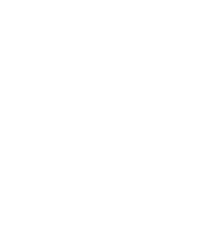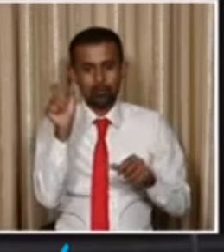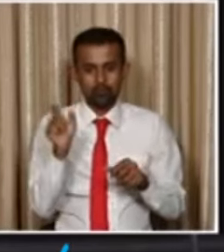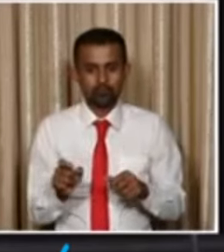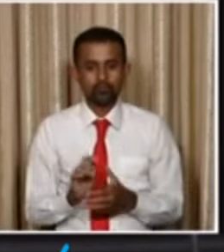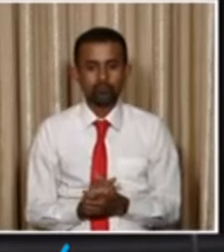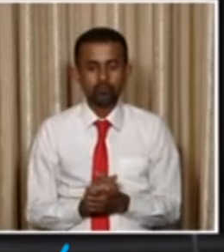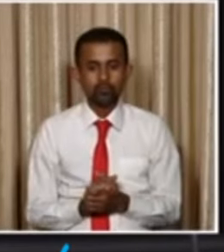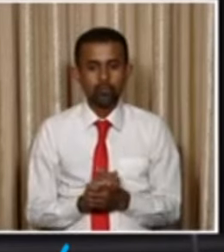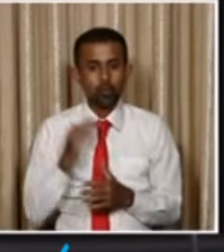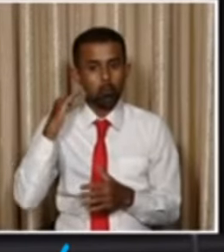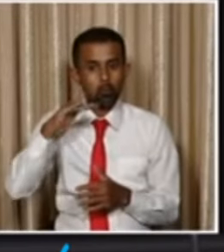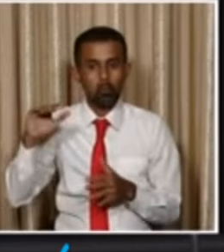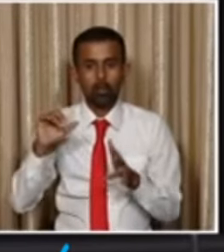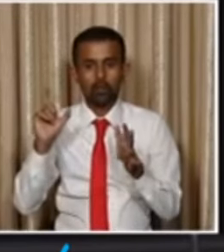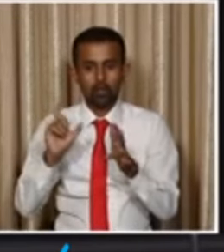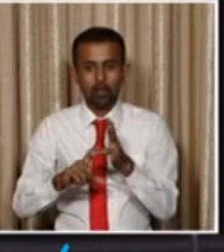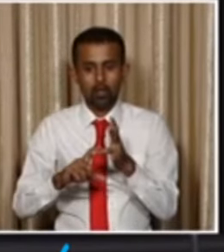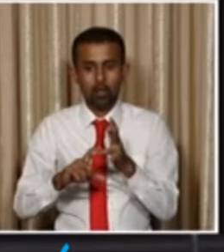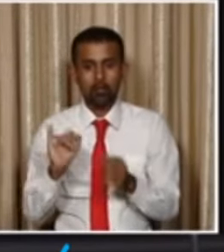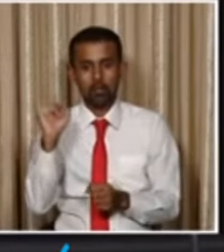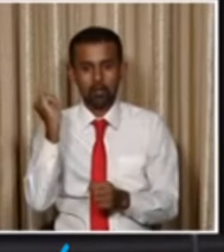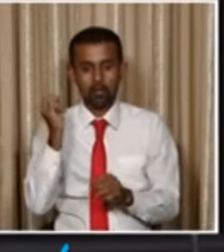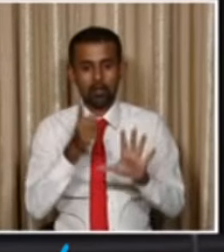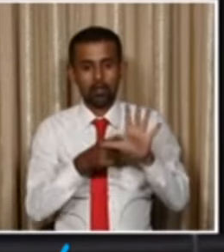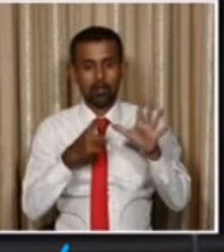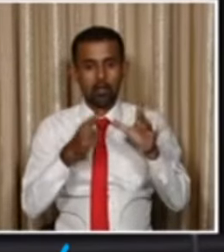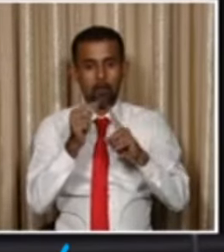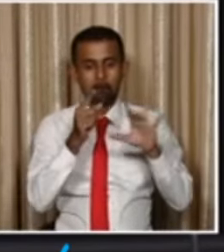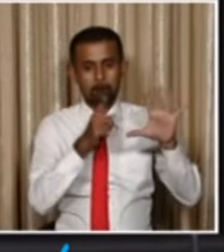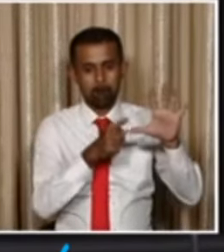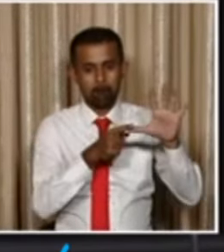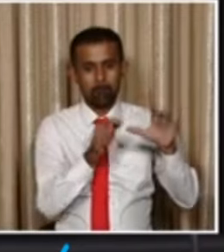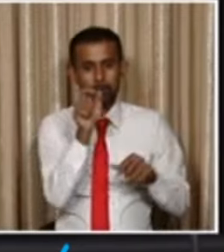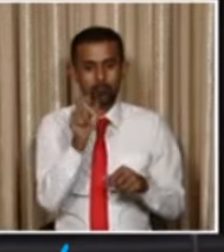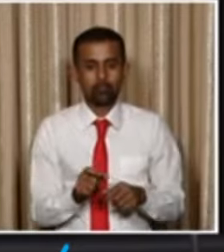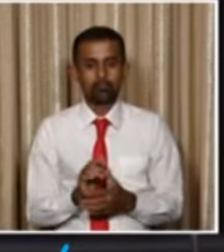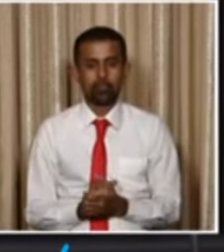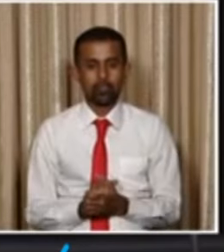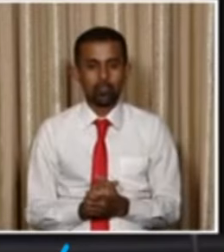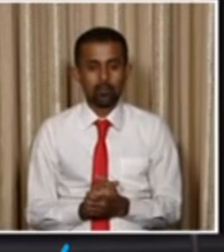யாப்பா. இவ்வாறு பாராளுமன்றத்திலே குடும்பம் நடாத்துகின்ற இந்த ஒன்றும் தெரியாத